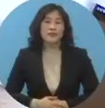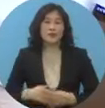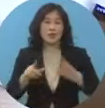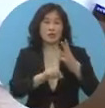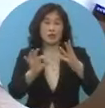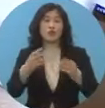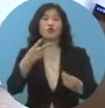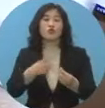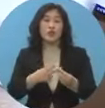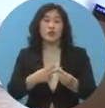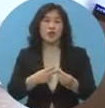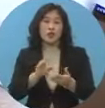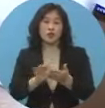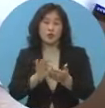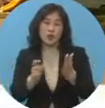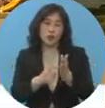이어갈 계획입니다